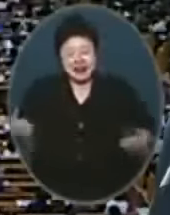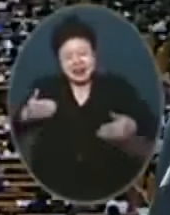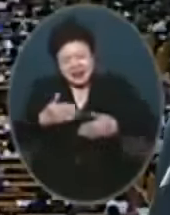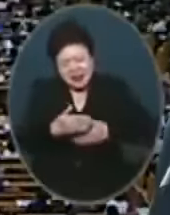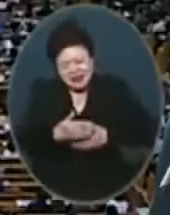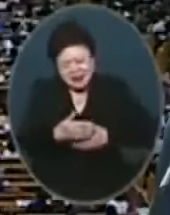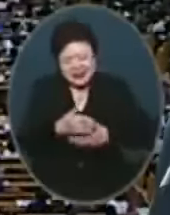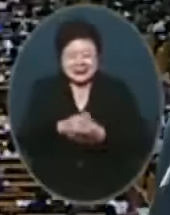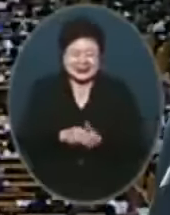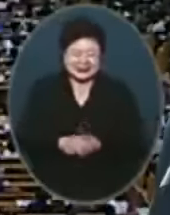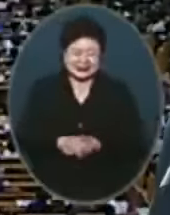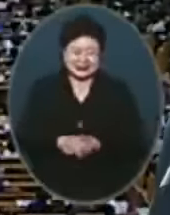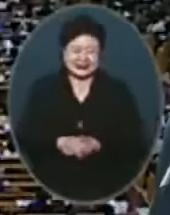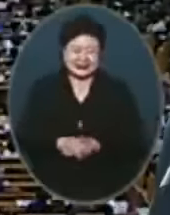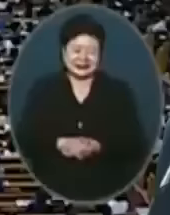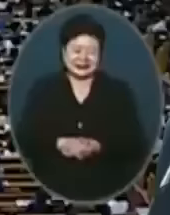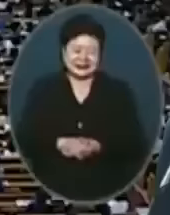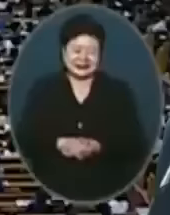깨닫는 것입니다.